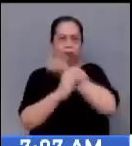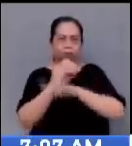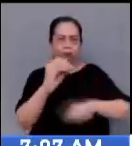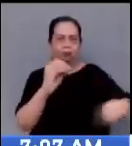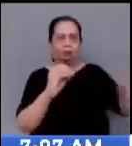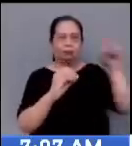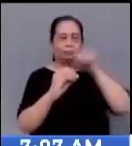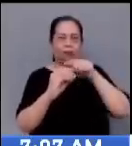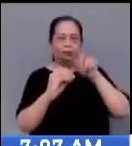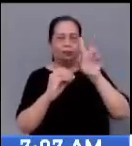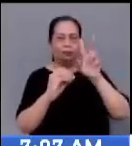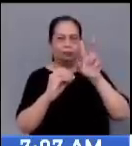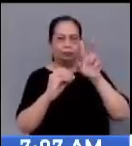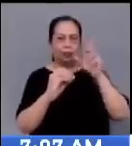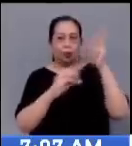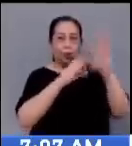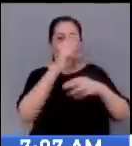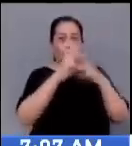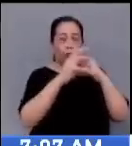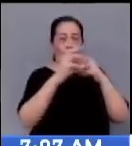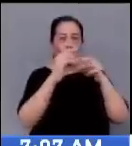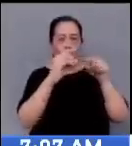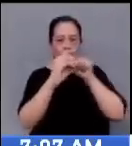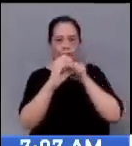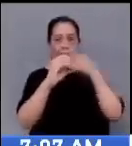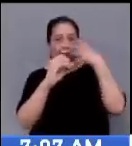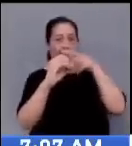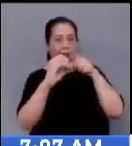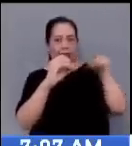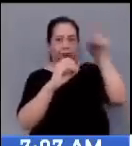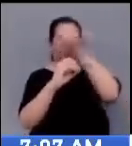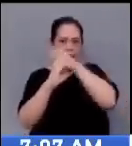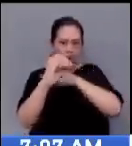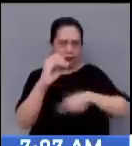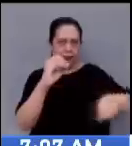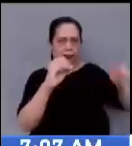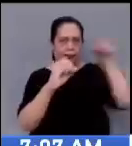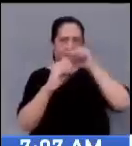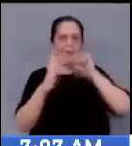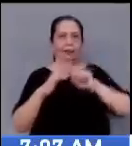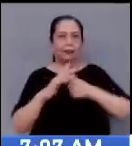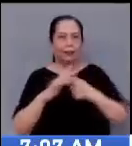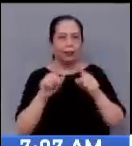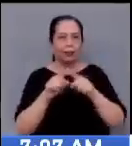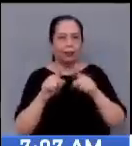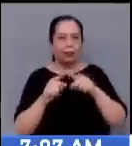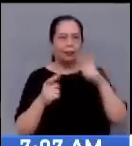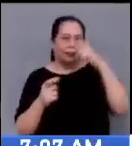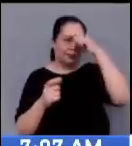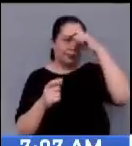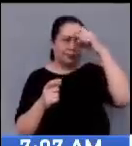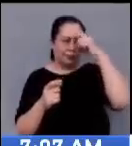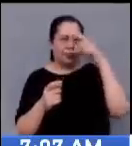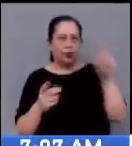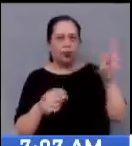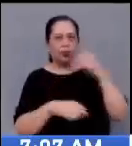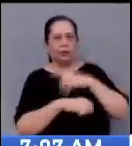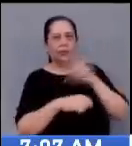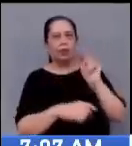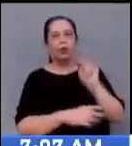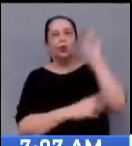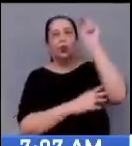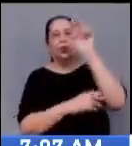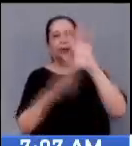ang mundo sa araw, mga kapuso. Hudyat din ito ng pagsisimula ng summer o tag-araw sa Northern Hemisphere